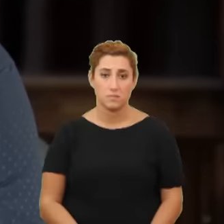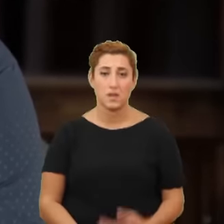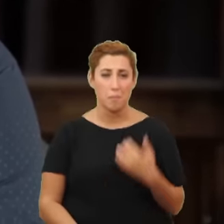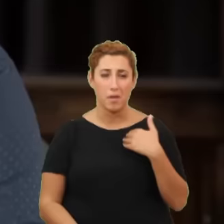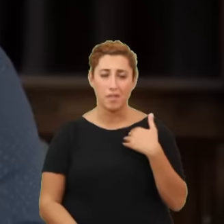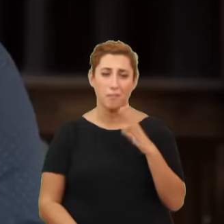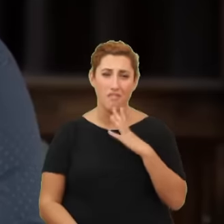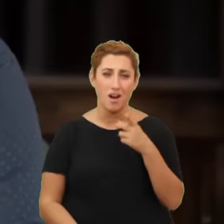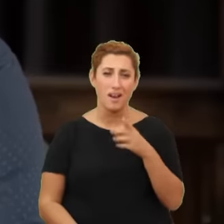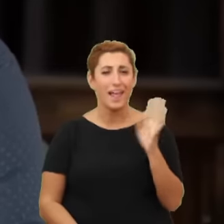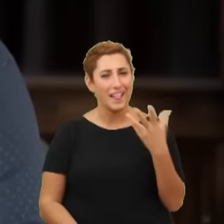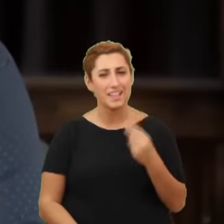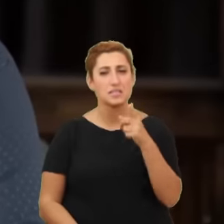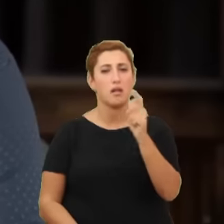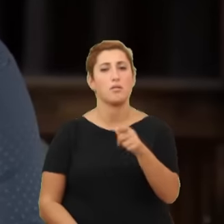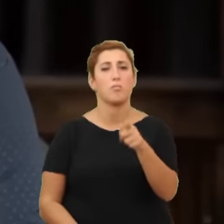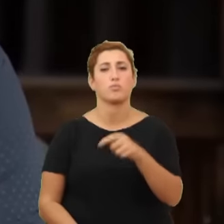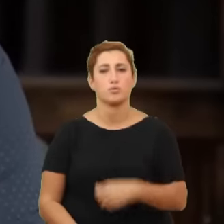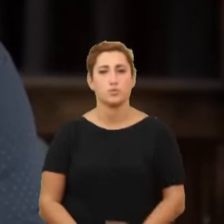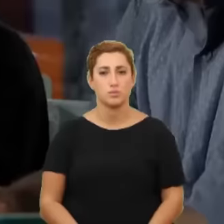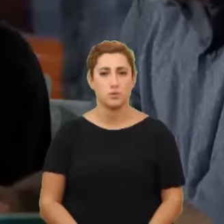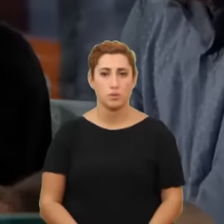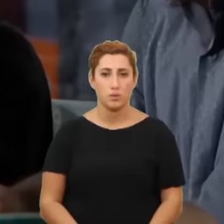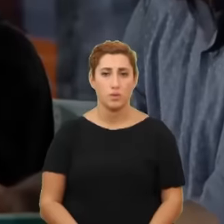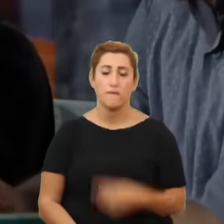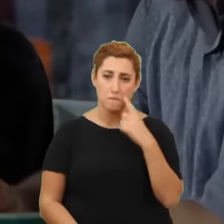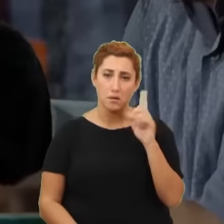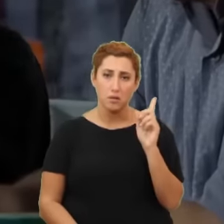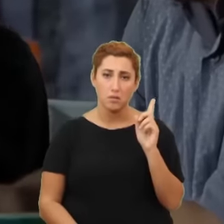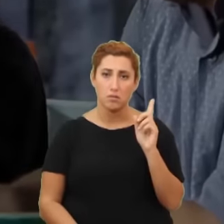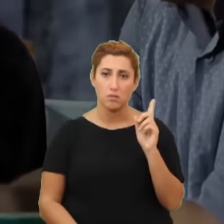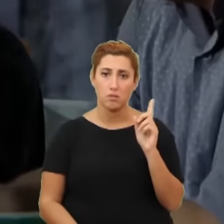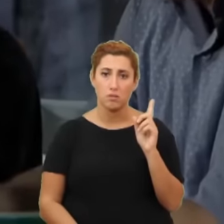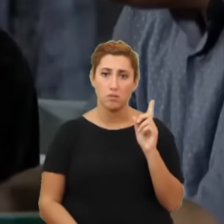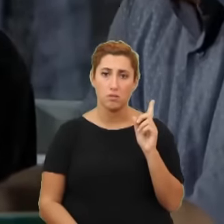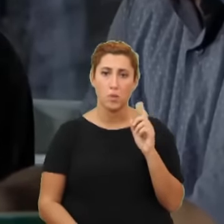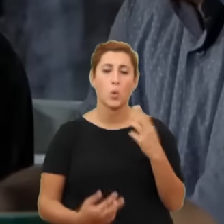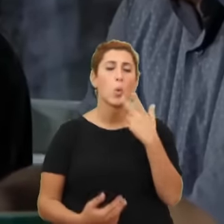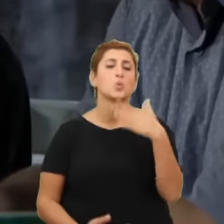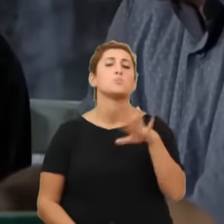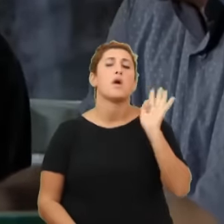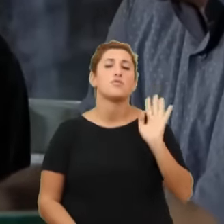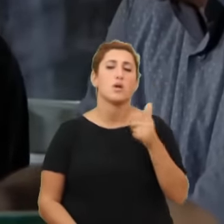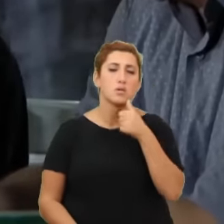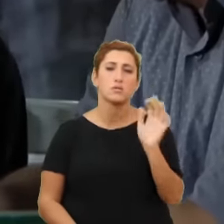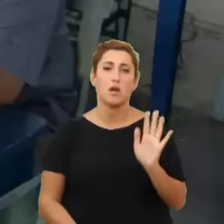Bence var ya, en iyisini sen yapıyorsun. Vallahi. Konuşmayacaksın abi.